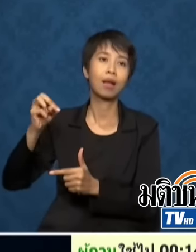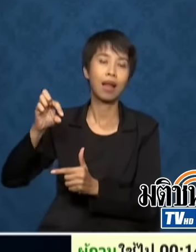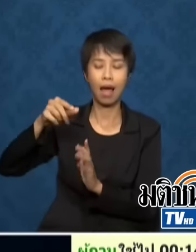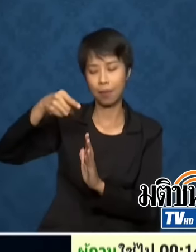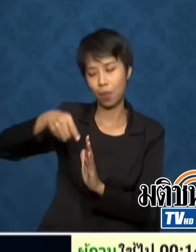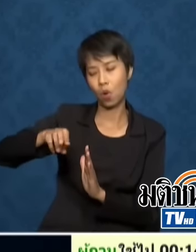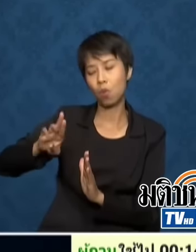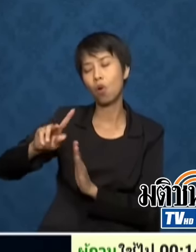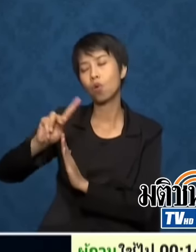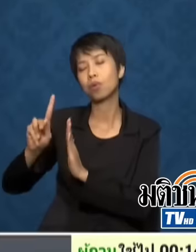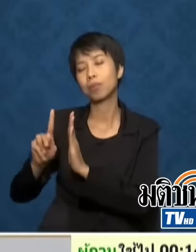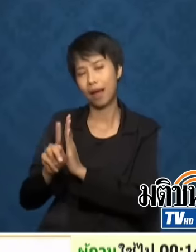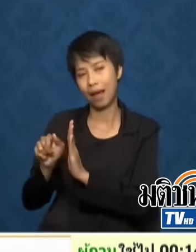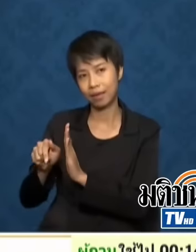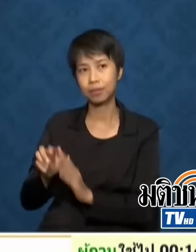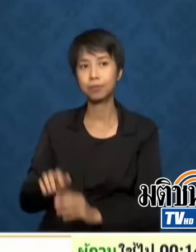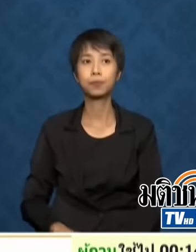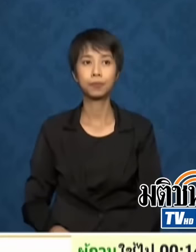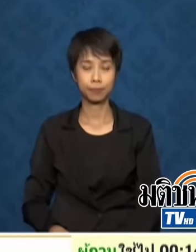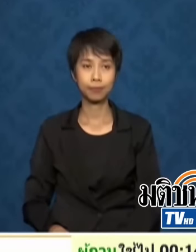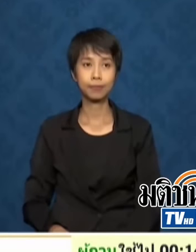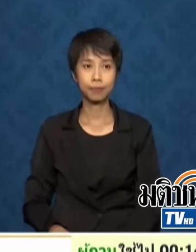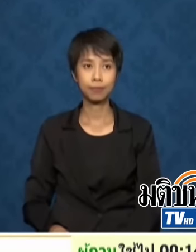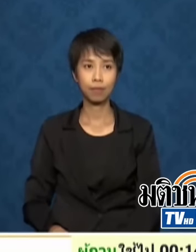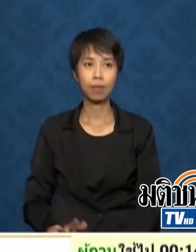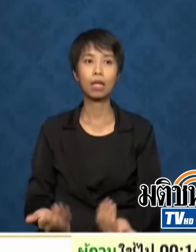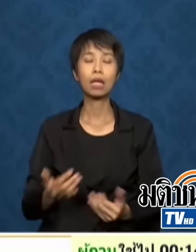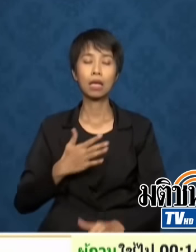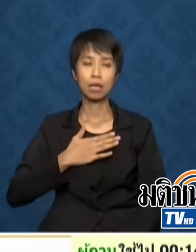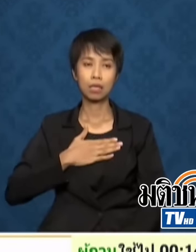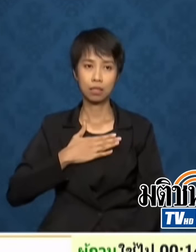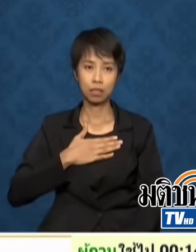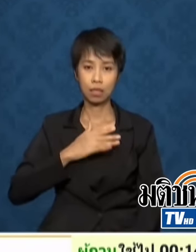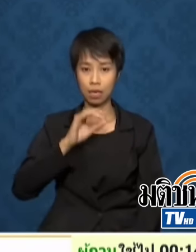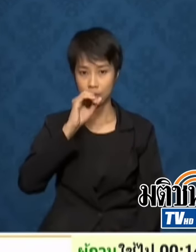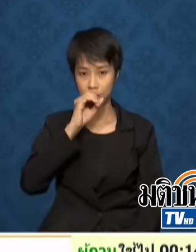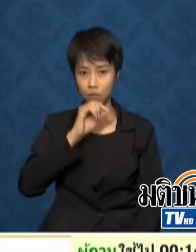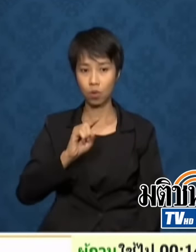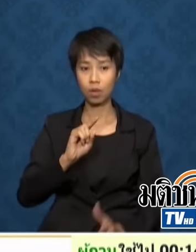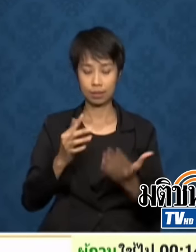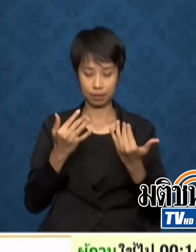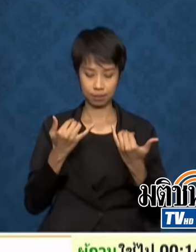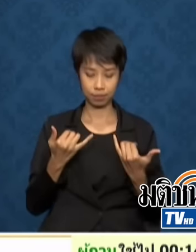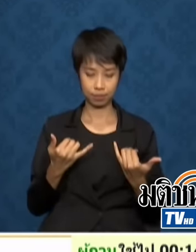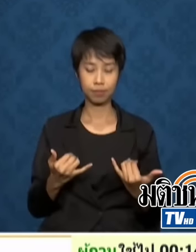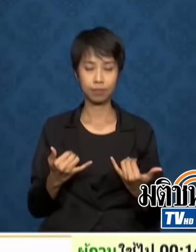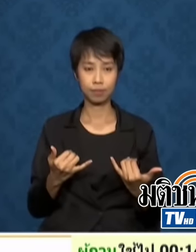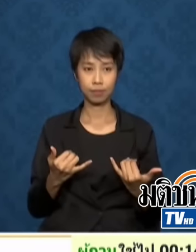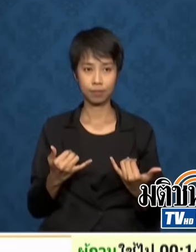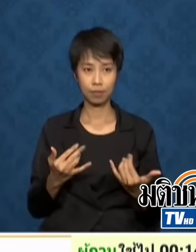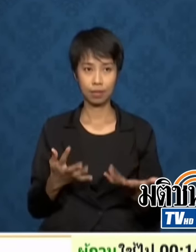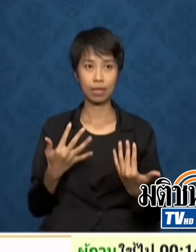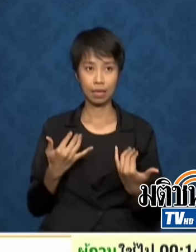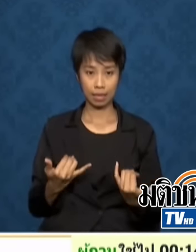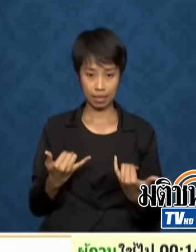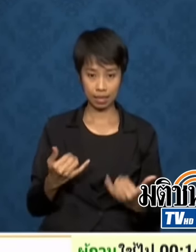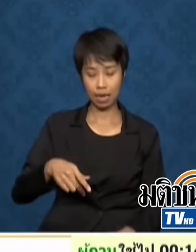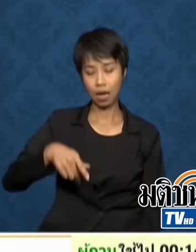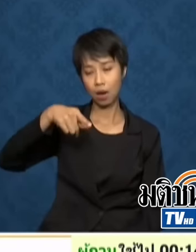ฉบับนี้แล้วผมก็อยากจะกราบเรียนว่าวันนี้พรบราช